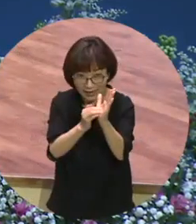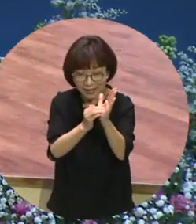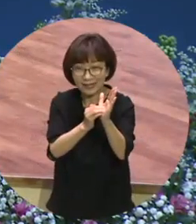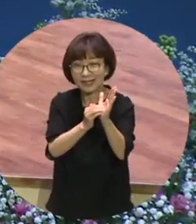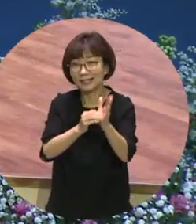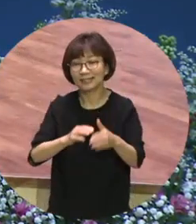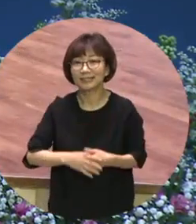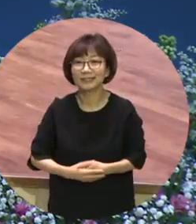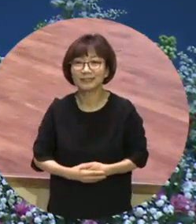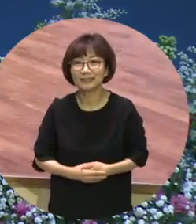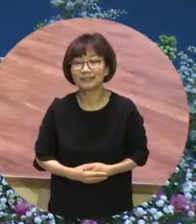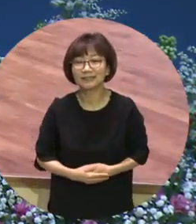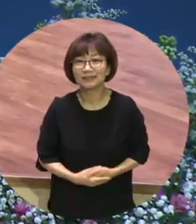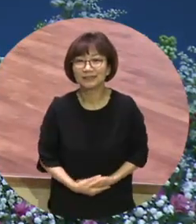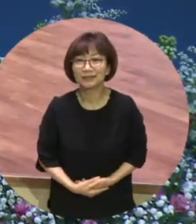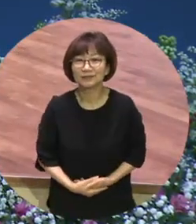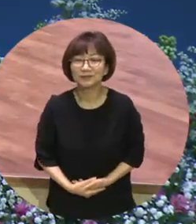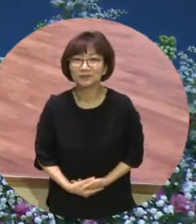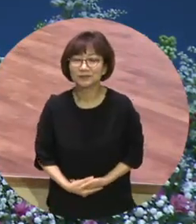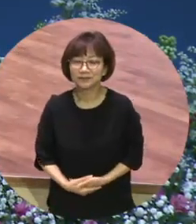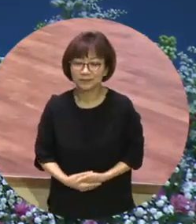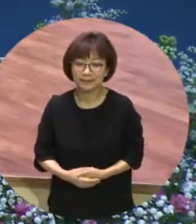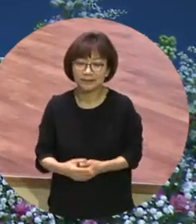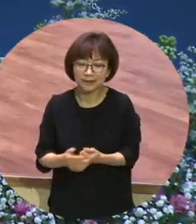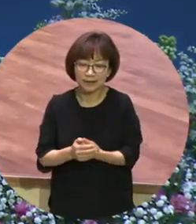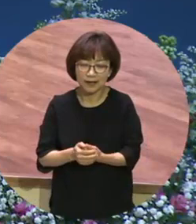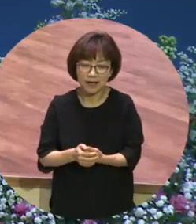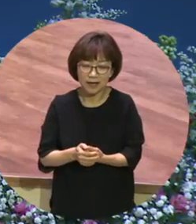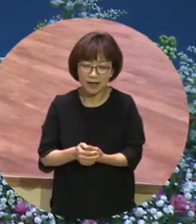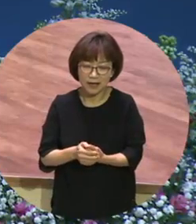진심으로 하나님 우선순위로